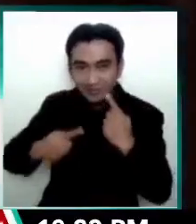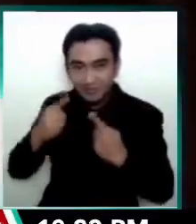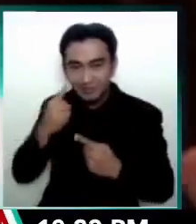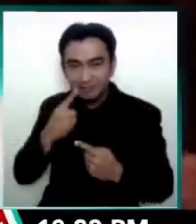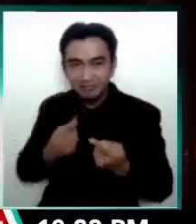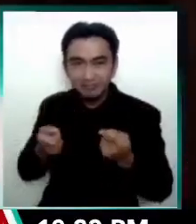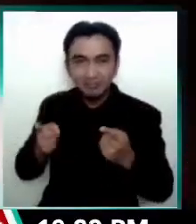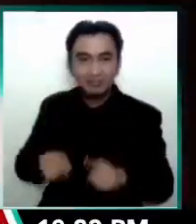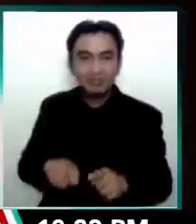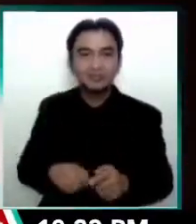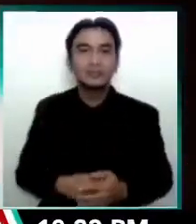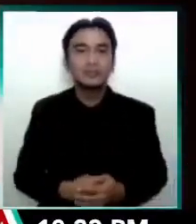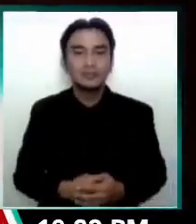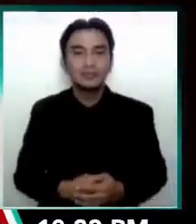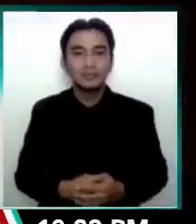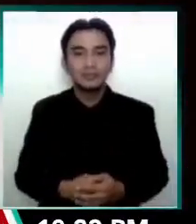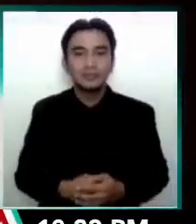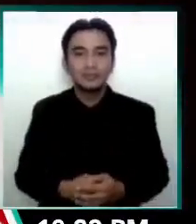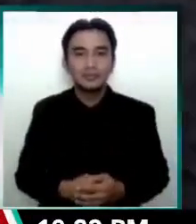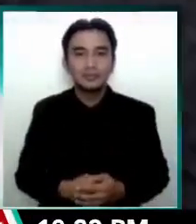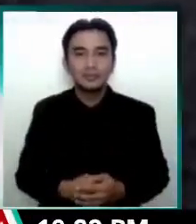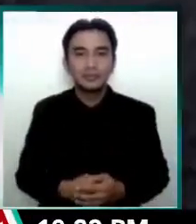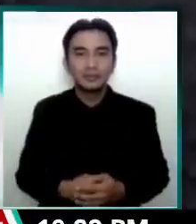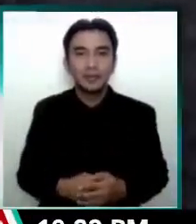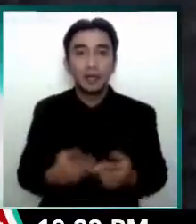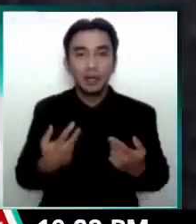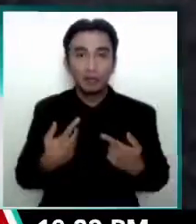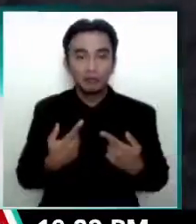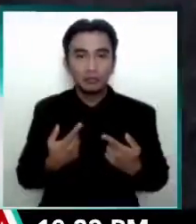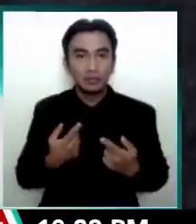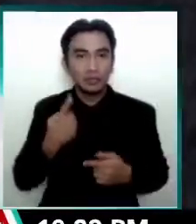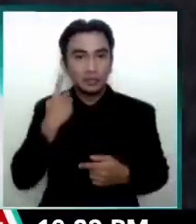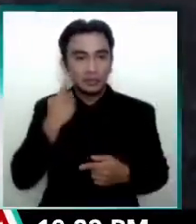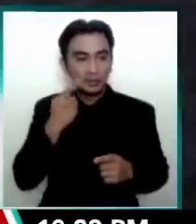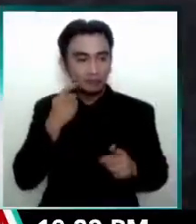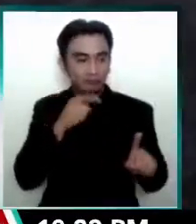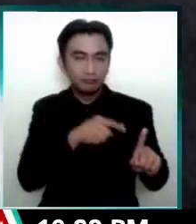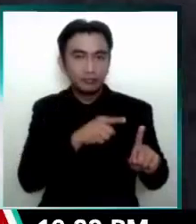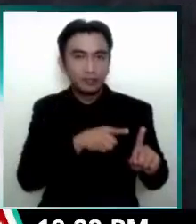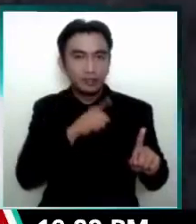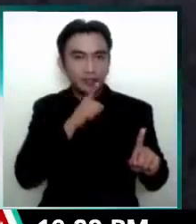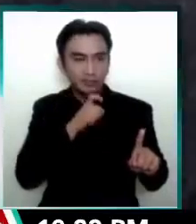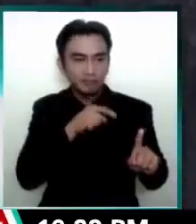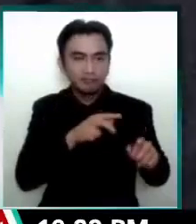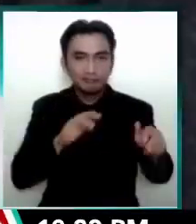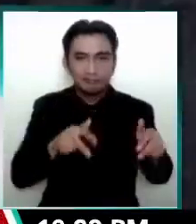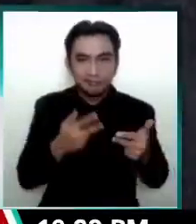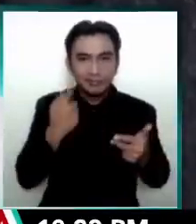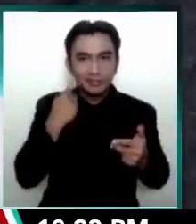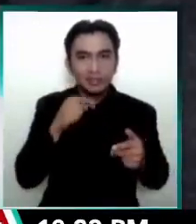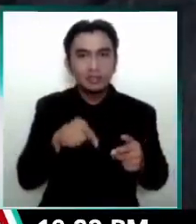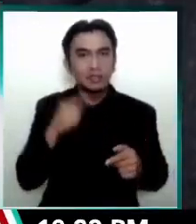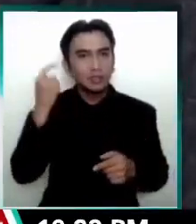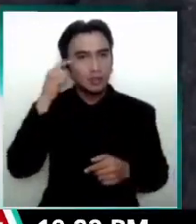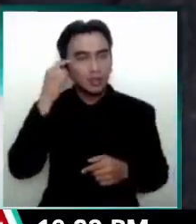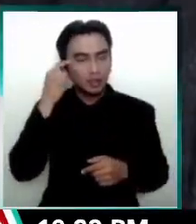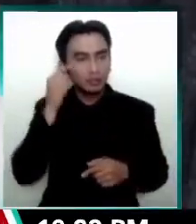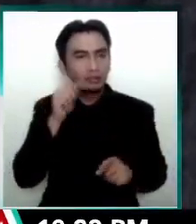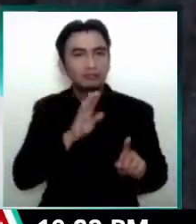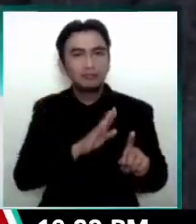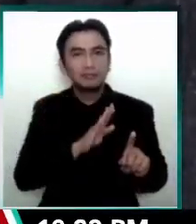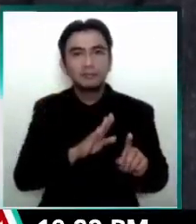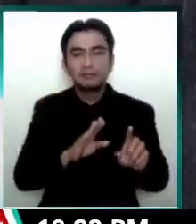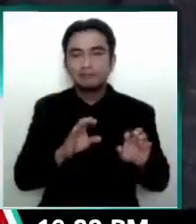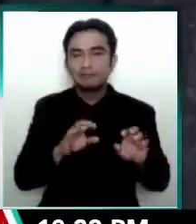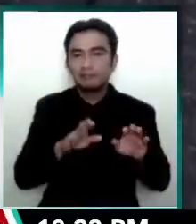Sa dalawang taong pagiging domestic helper sa Qatar, ang mga anak daw ang laging iniisip ni Rodalisa. At nitong Agosto, kung